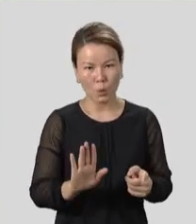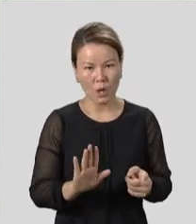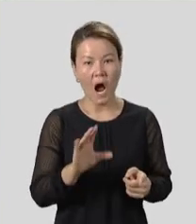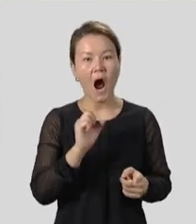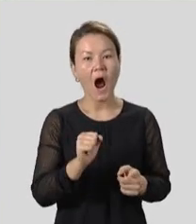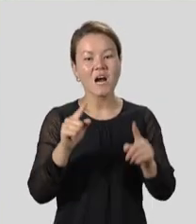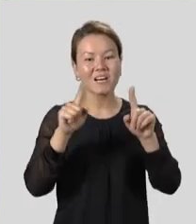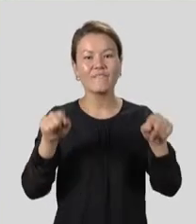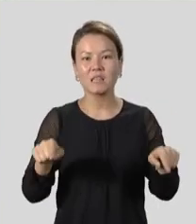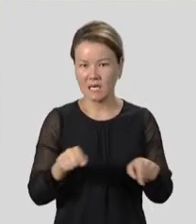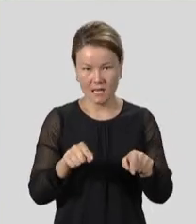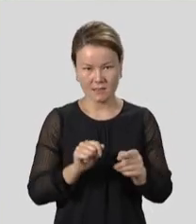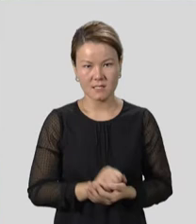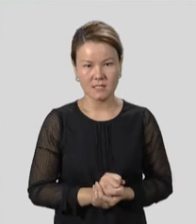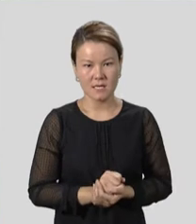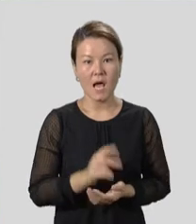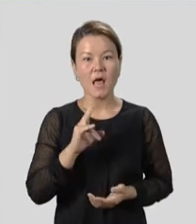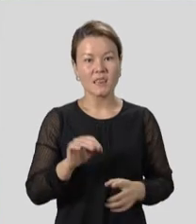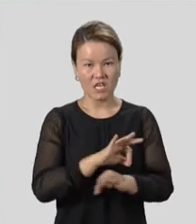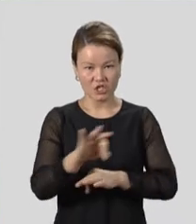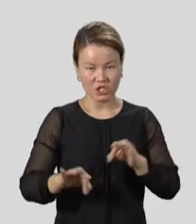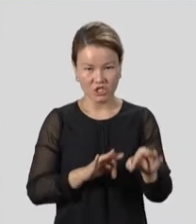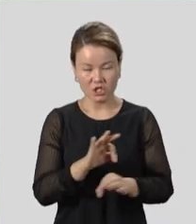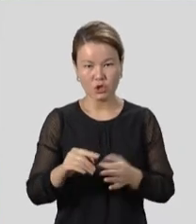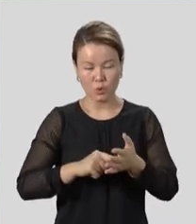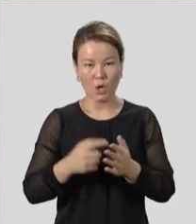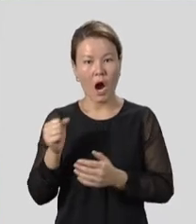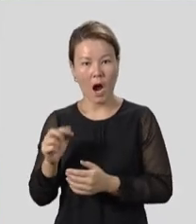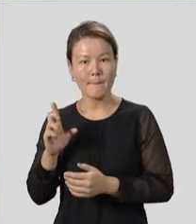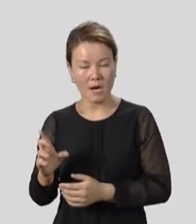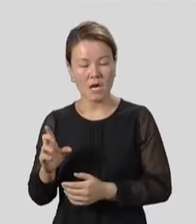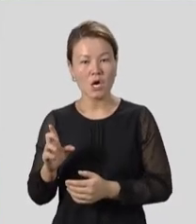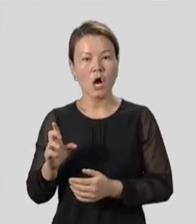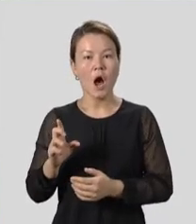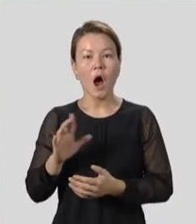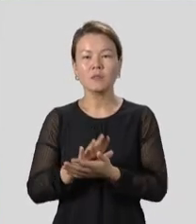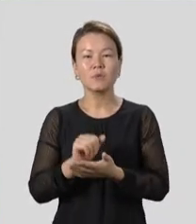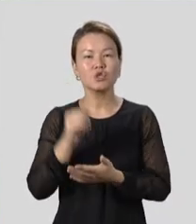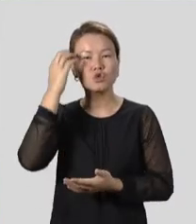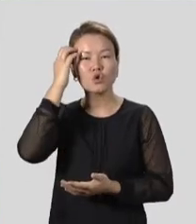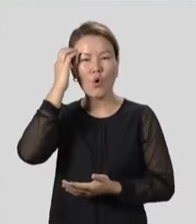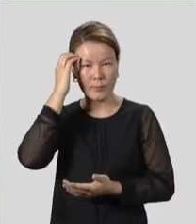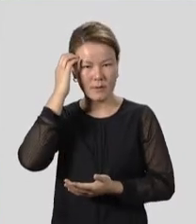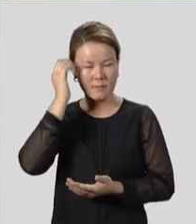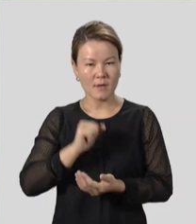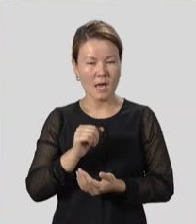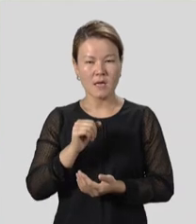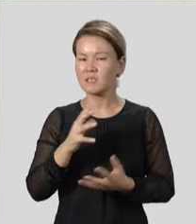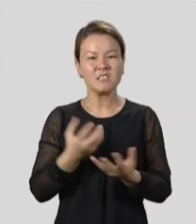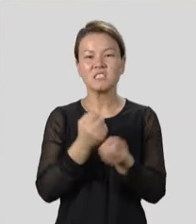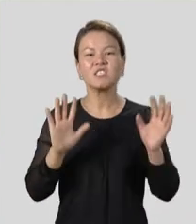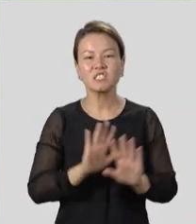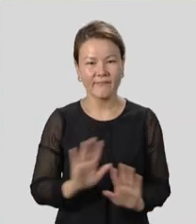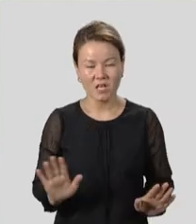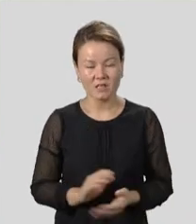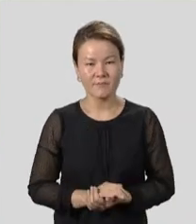а квадратные. На чертеже точки А и Б отмечены темными кружками, а не светлыми, как это